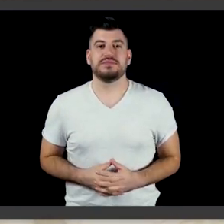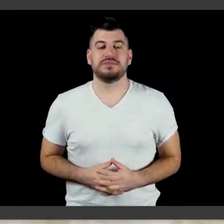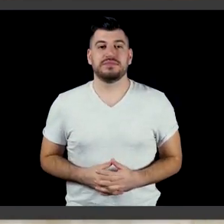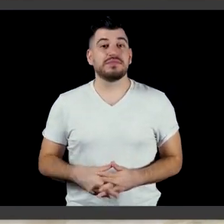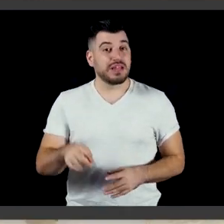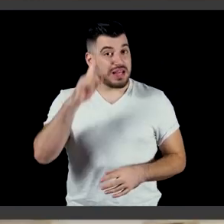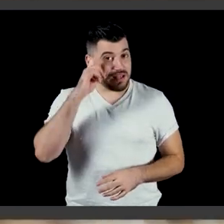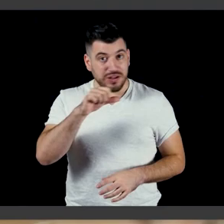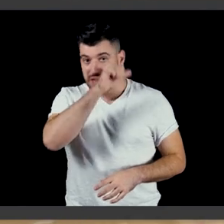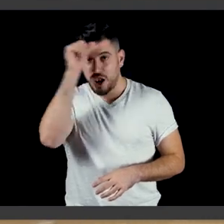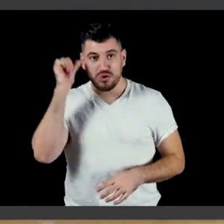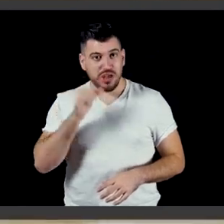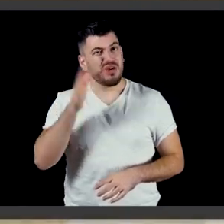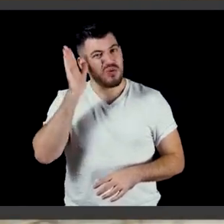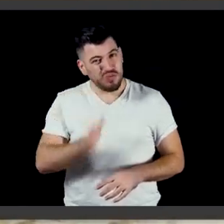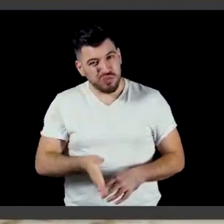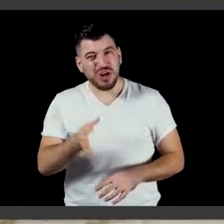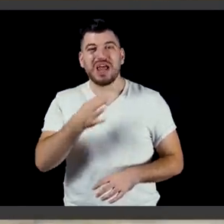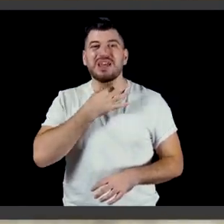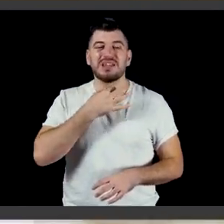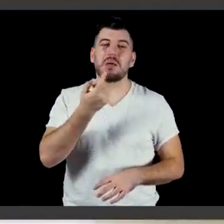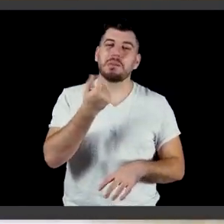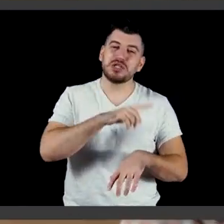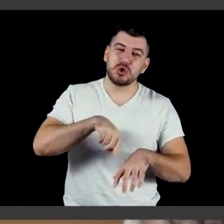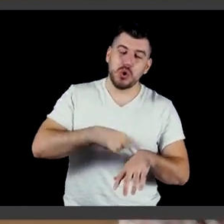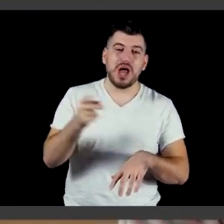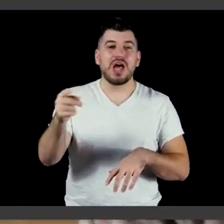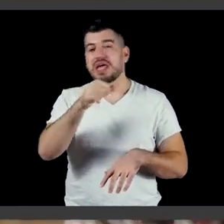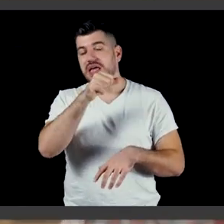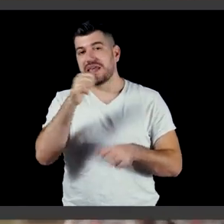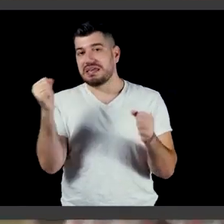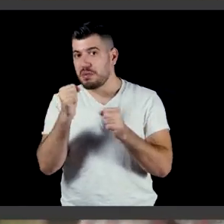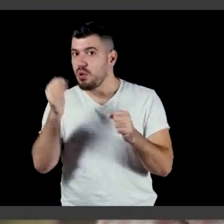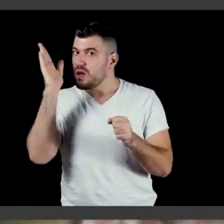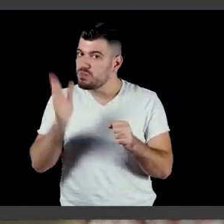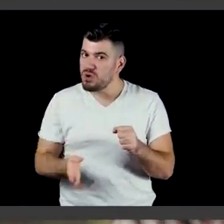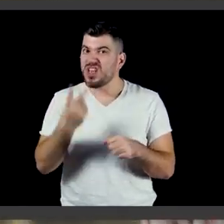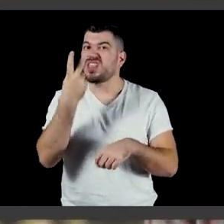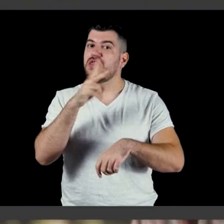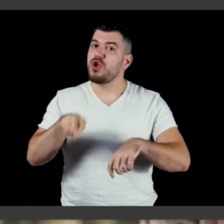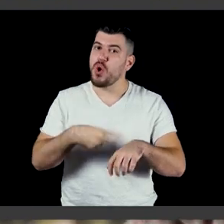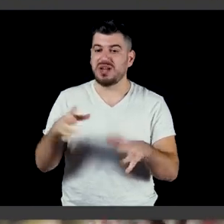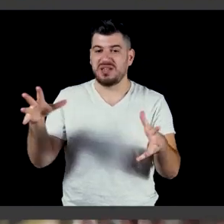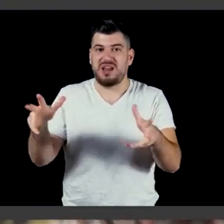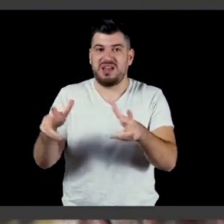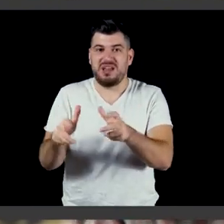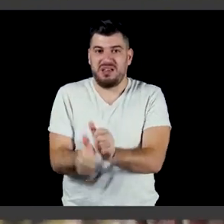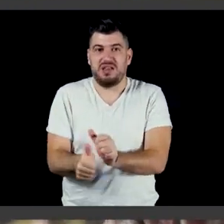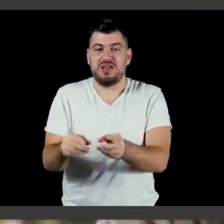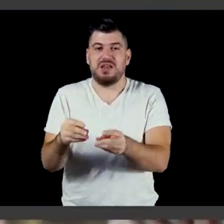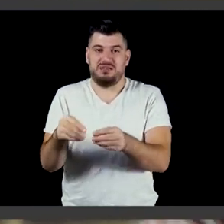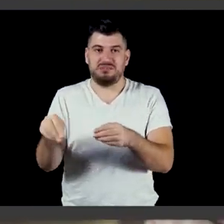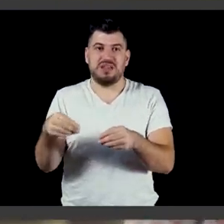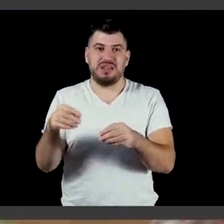Να ξέρετε ότι το καλοκαίρι μπορεί να πάρει μισή ώρα, το χειμώνα μπορεί να πάρει και δύο ώρες για να ξεραθούν τα φύλλα. Είναι αναλόγως πόσο ζεστό είναι το